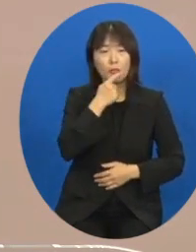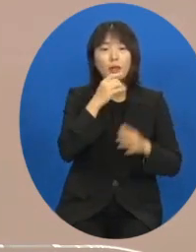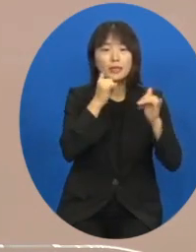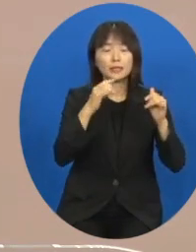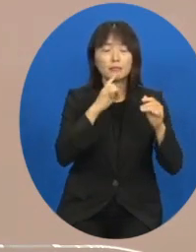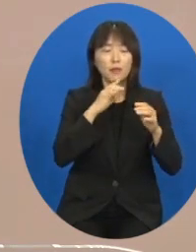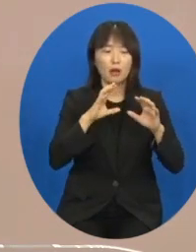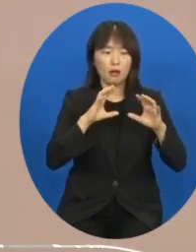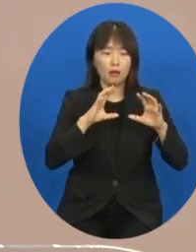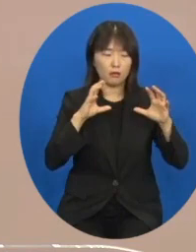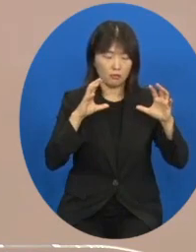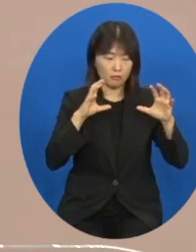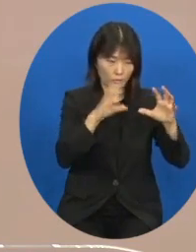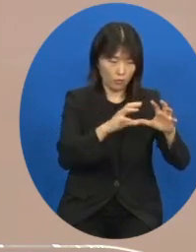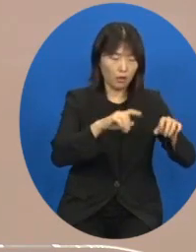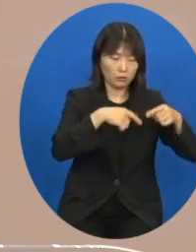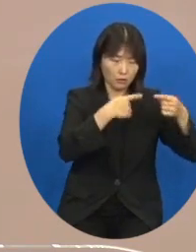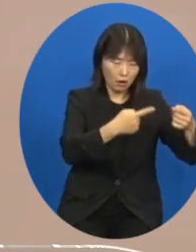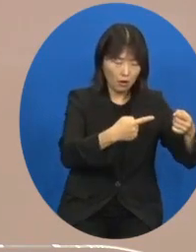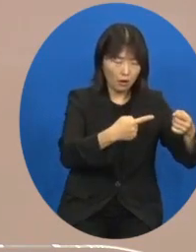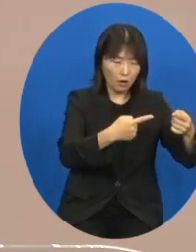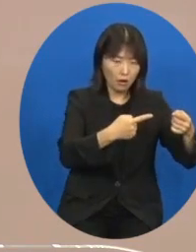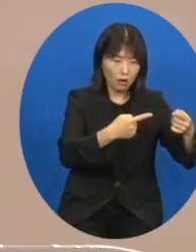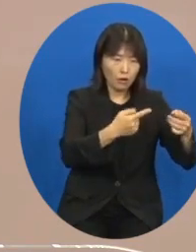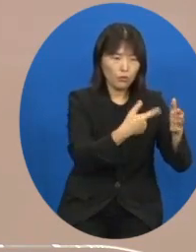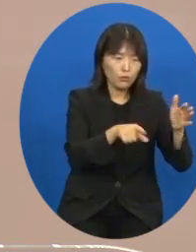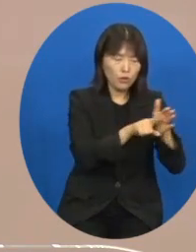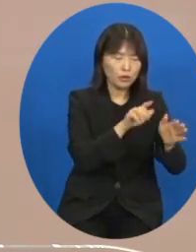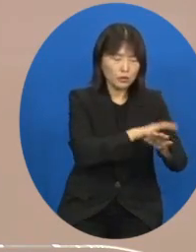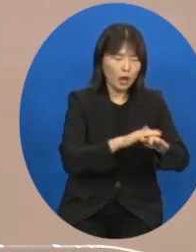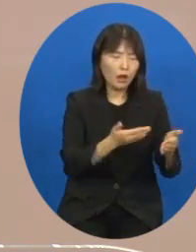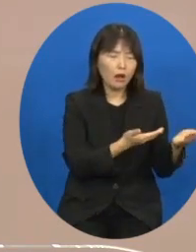예배 드리도록 안내위원이 잘 해야 하는 거죠.